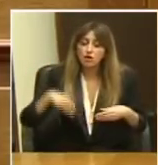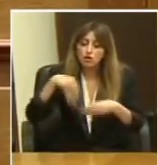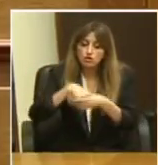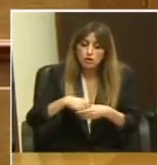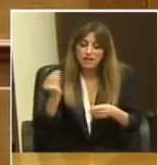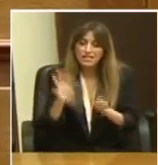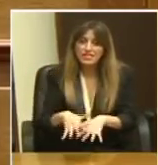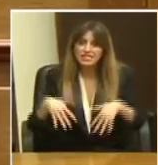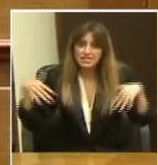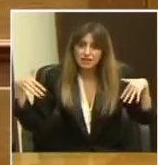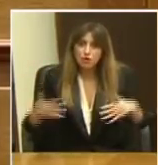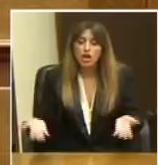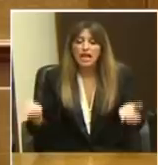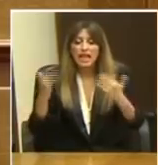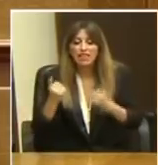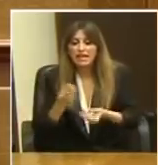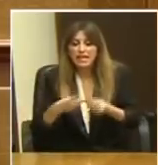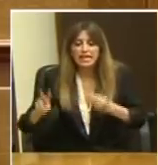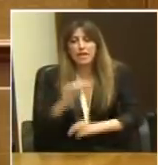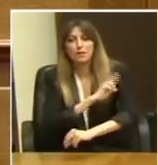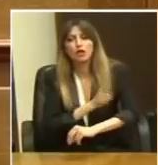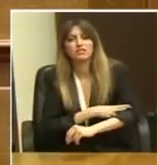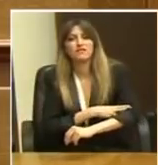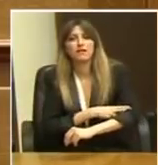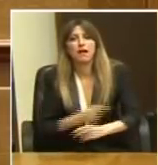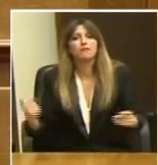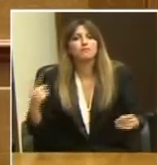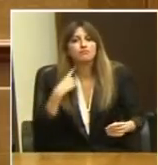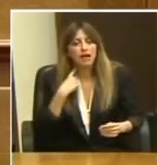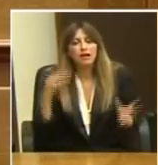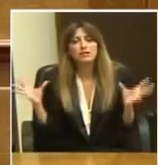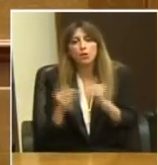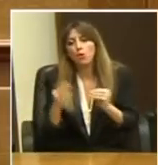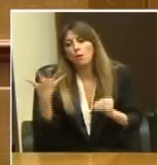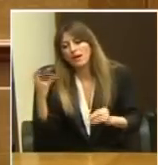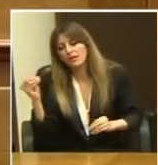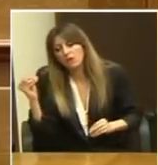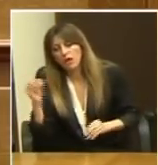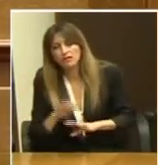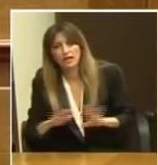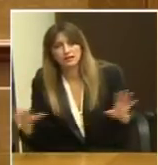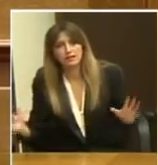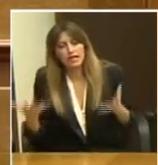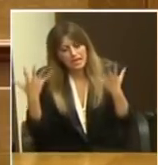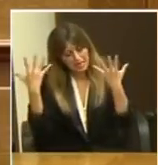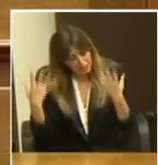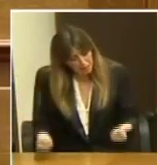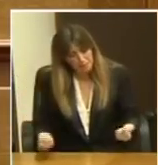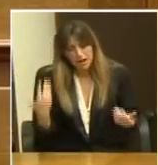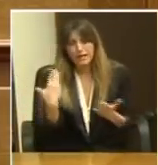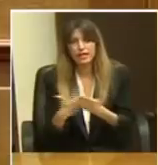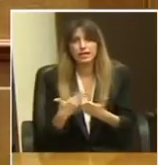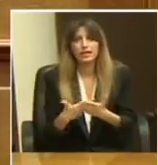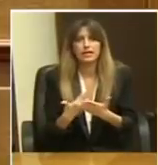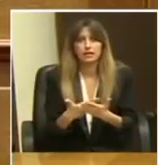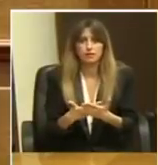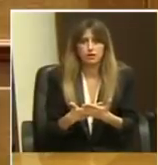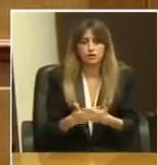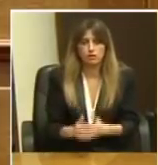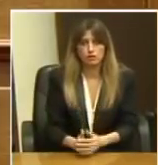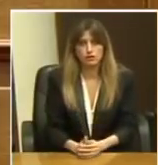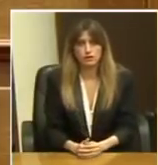Σκοπίων. Για 5 έδρες. Υπάρχει και κείμενο το οποίο το χειρίστηκε